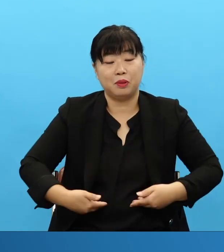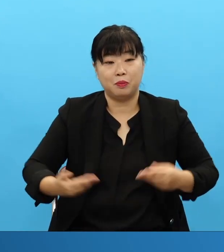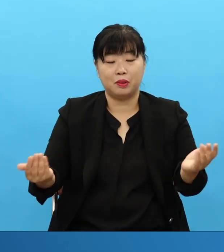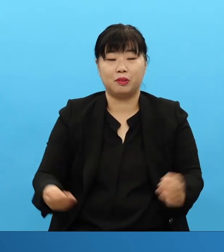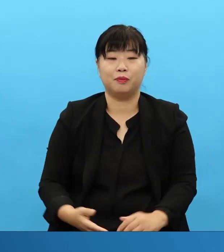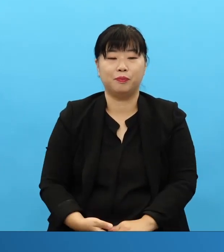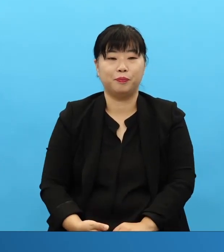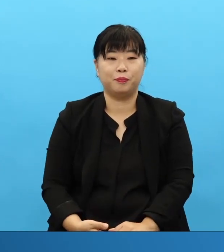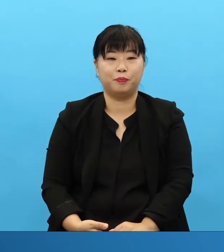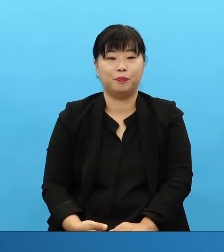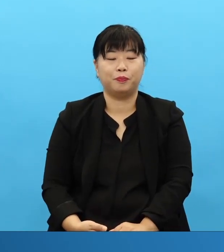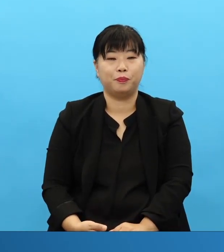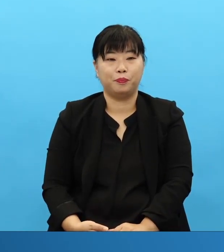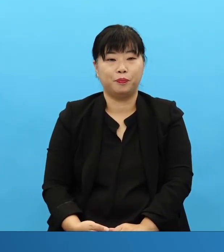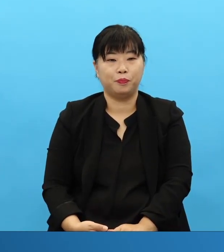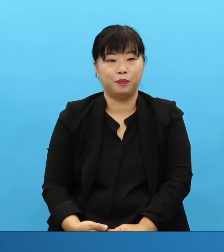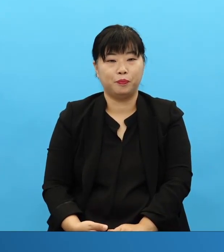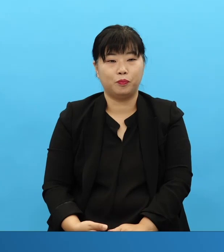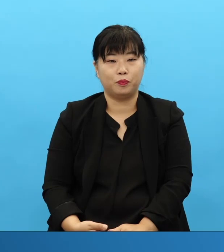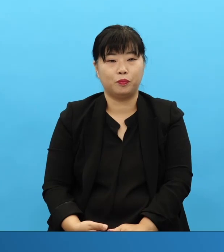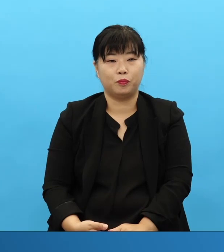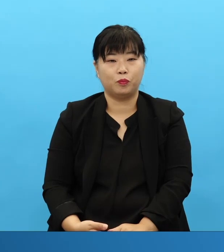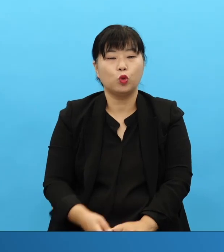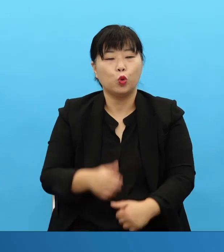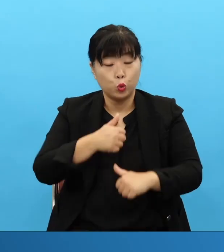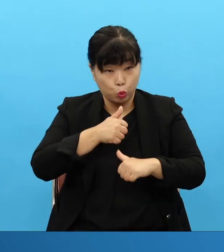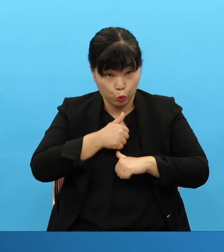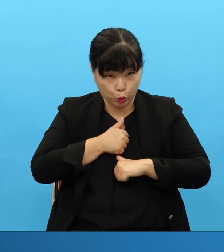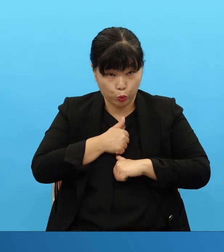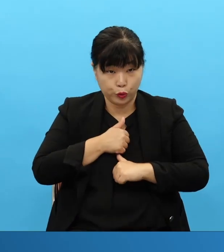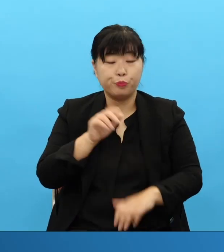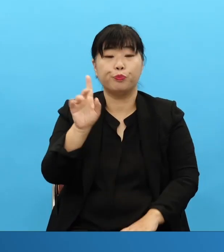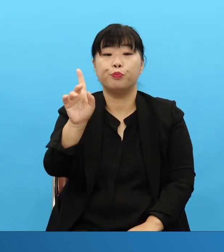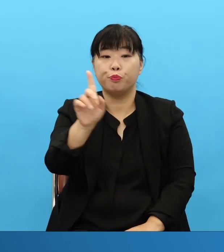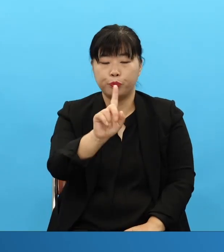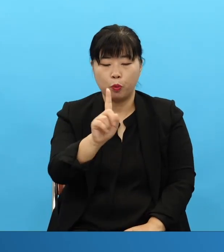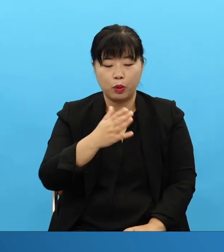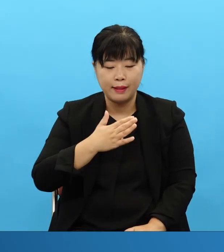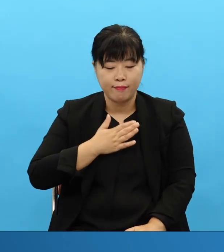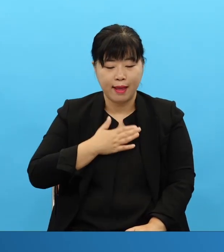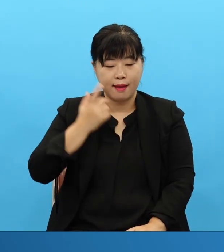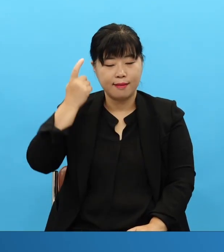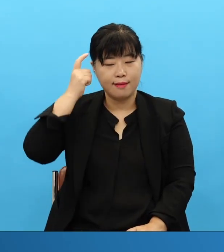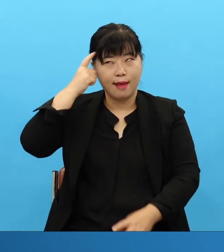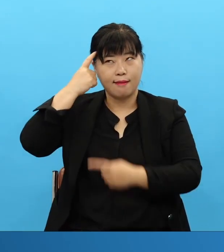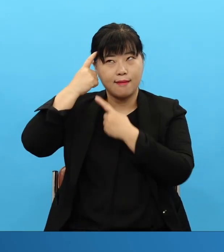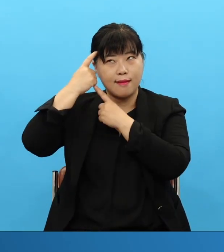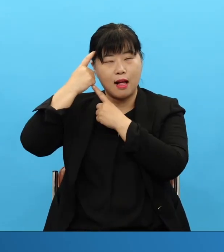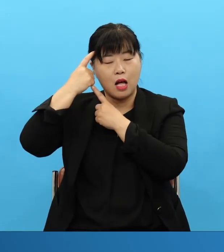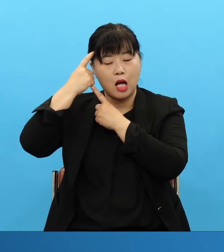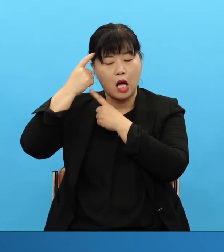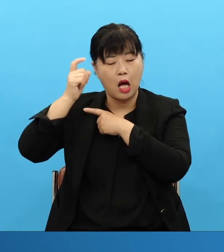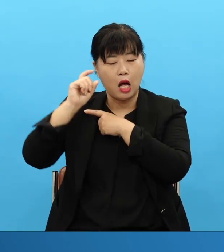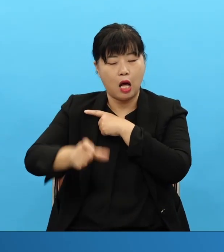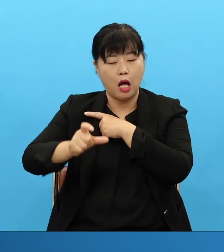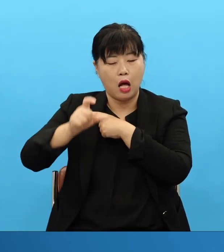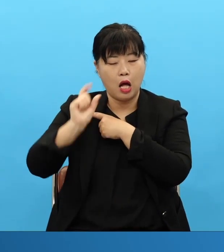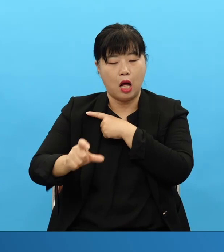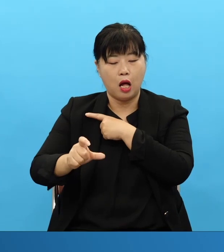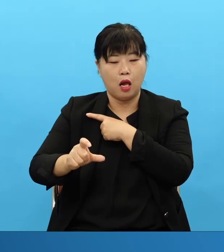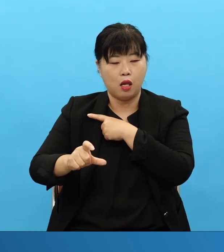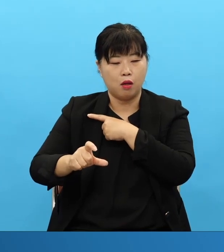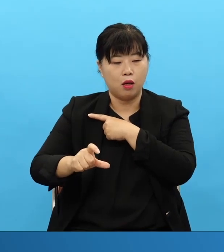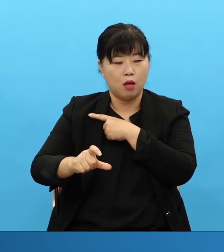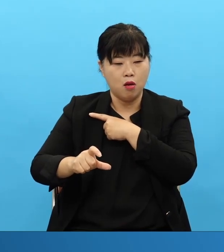단 우리가 내 생각을 갖고 있으면 엄청 큰 거를 모르고 놓칠 수 있습니다. But if we have only our thoughts, then we can